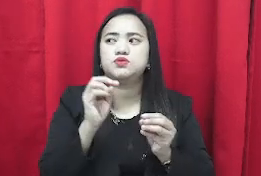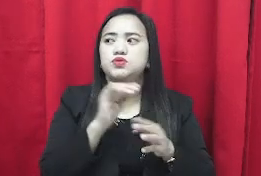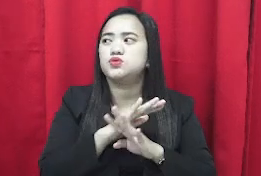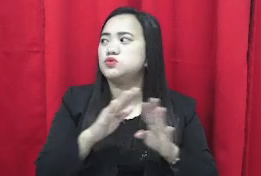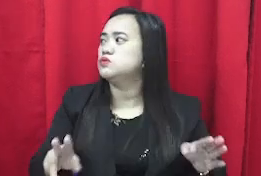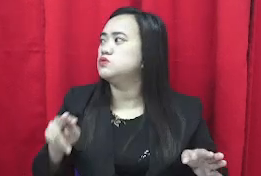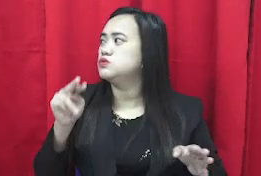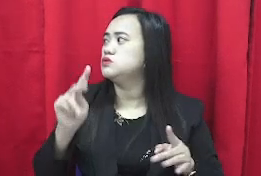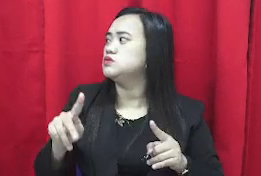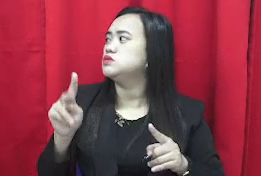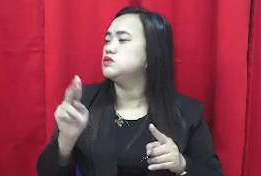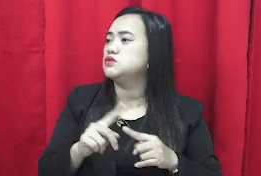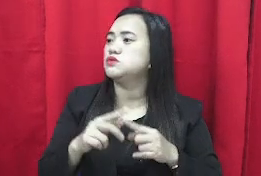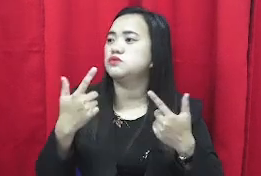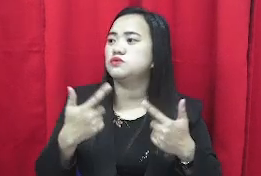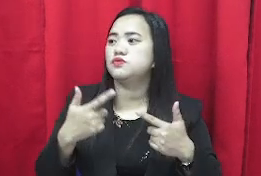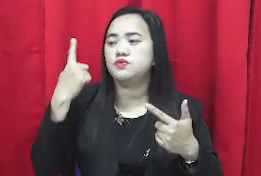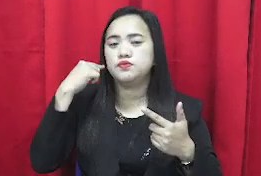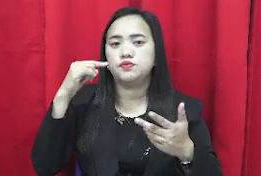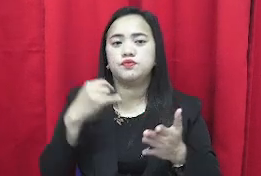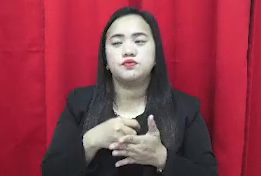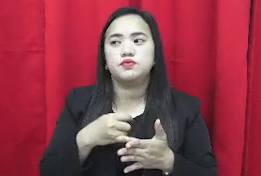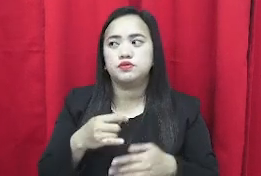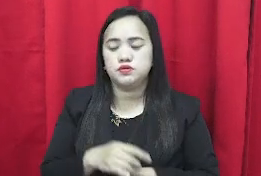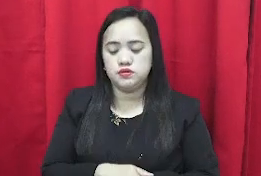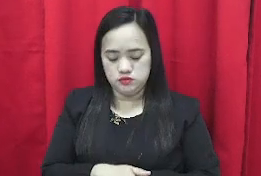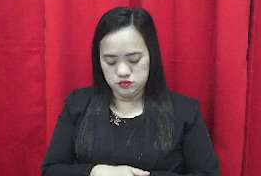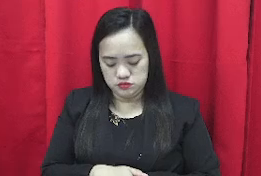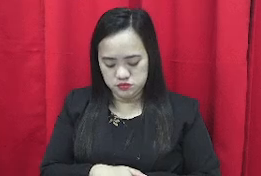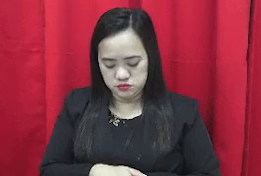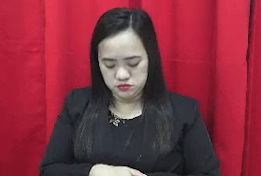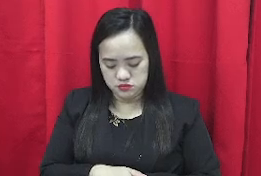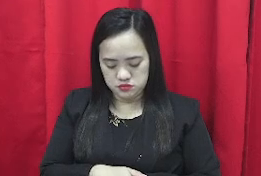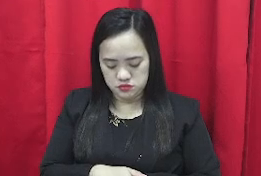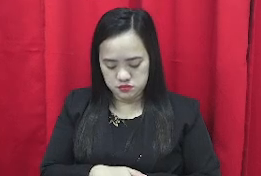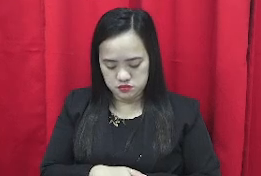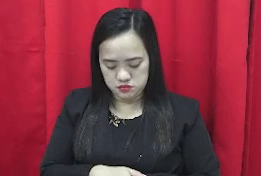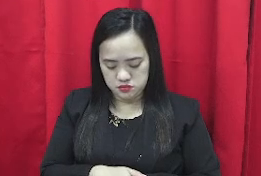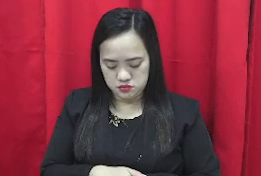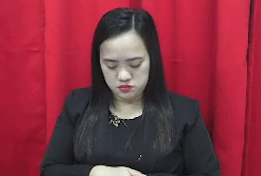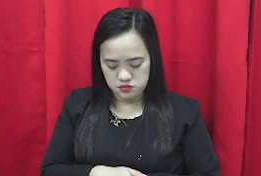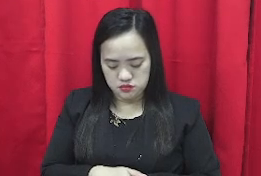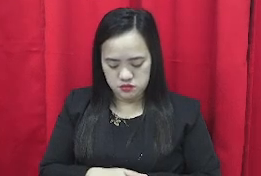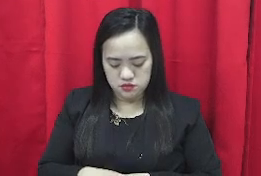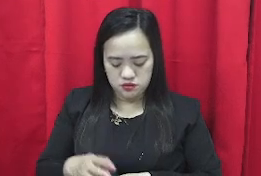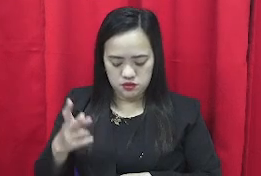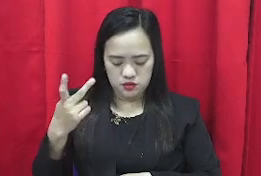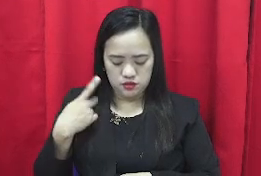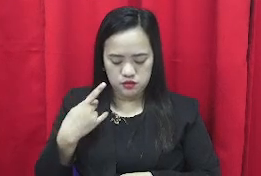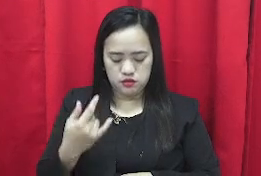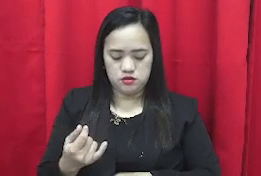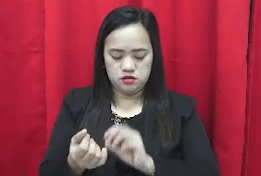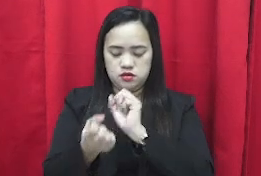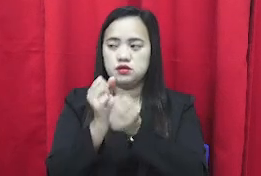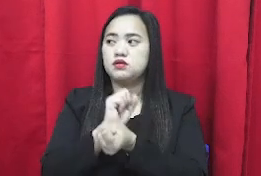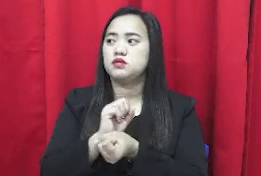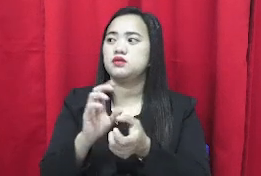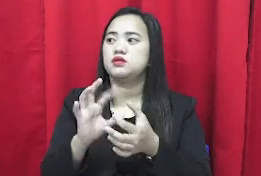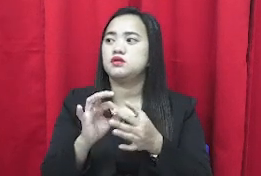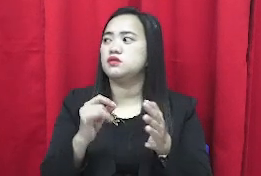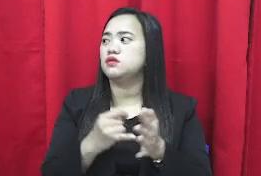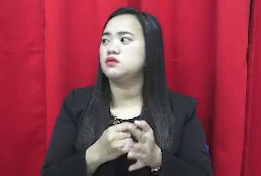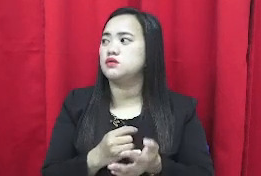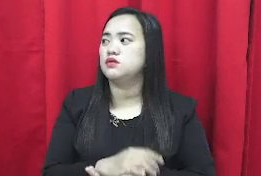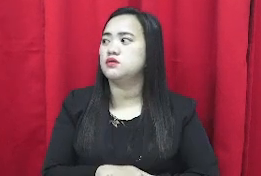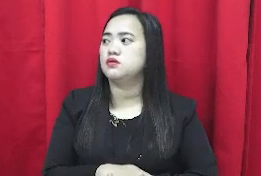ah pumalag o Ah ah sumuway sa aming kagustuhan ni sister Sia Kasi sabi